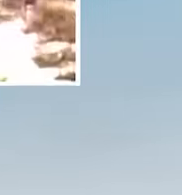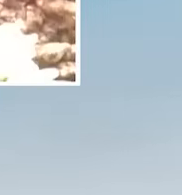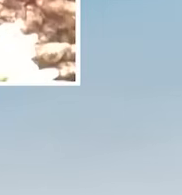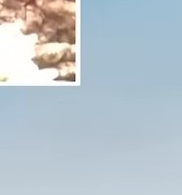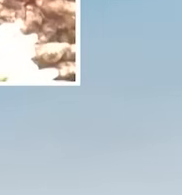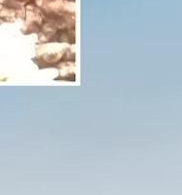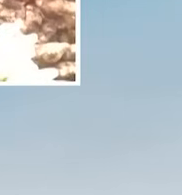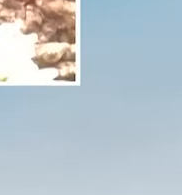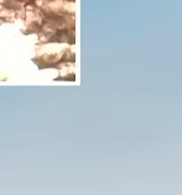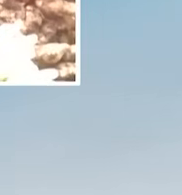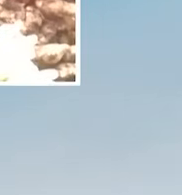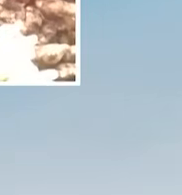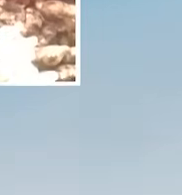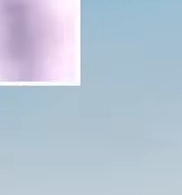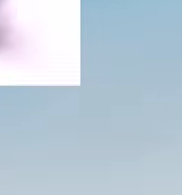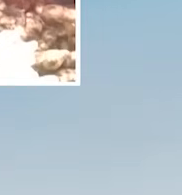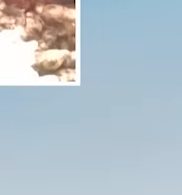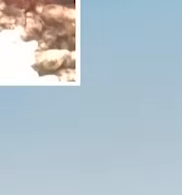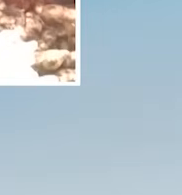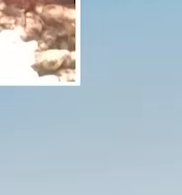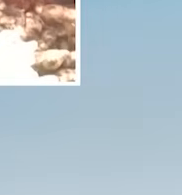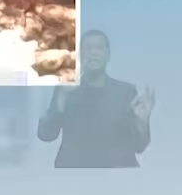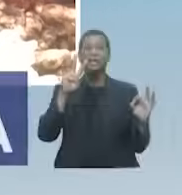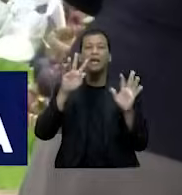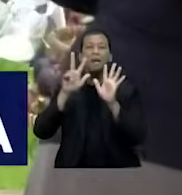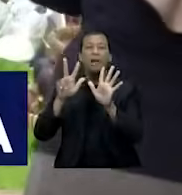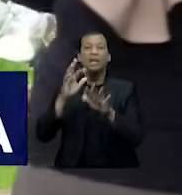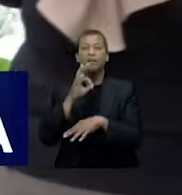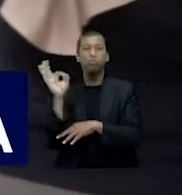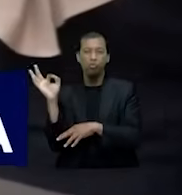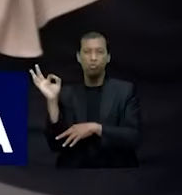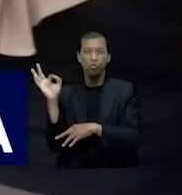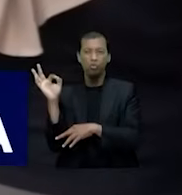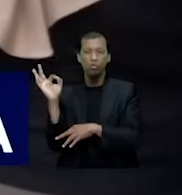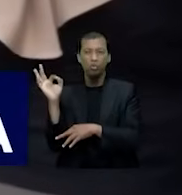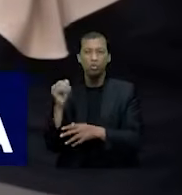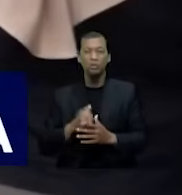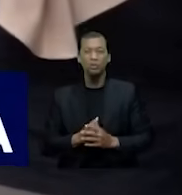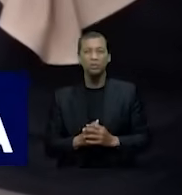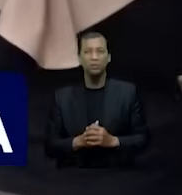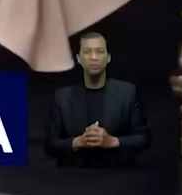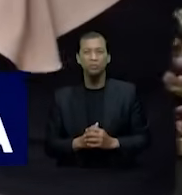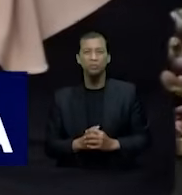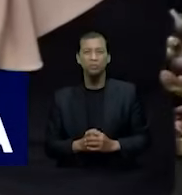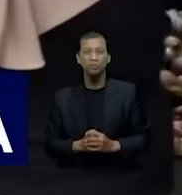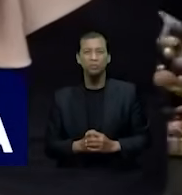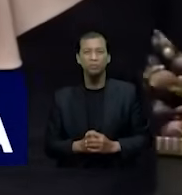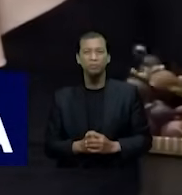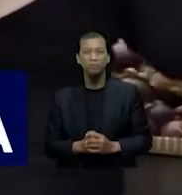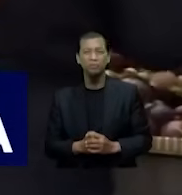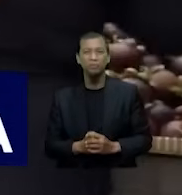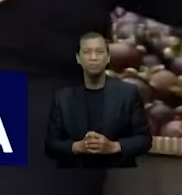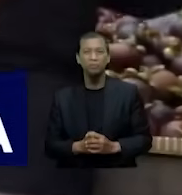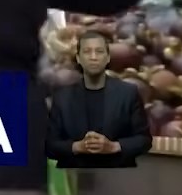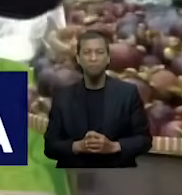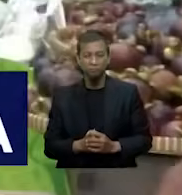kilo kini menjadi Rp48.000 per kilogramnya. Dan tercatat dari data panel harga Badan Pangan Nasional, bahkan per hari ini